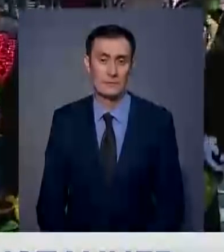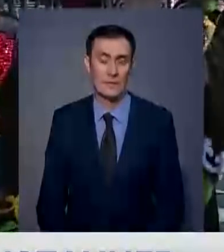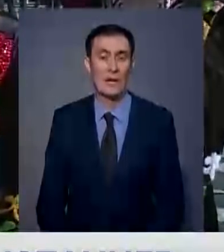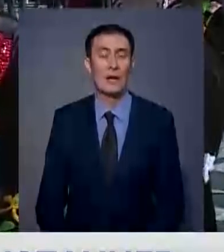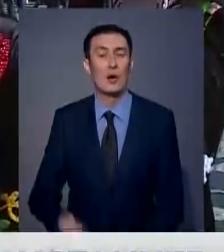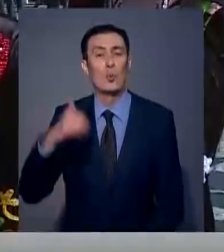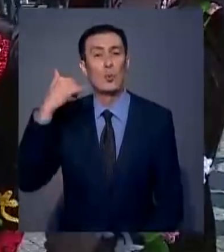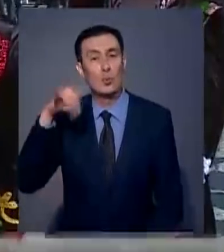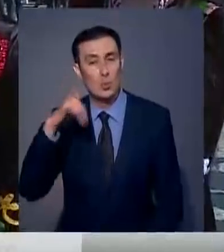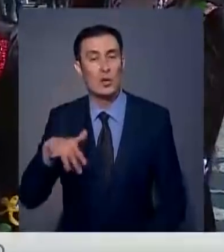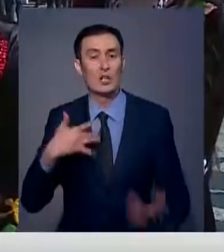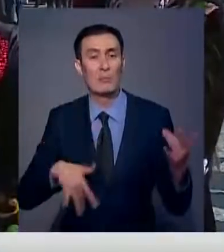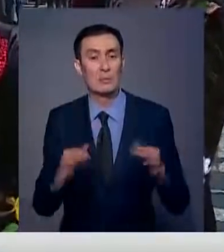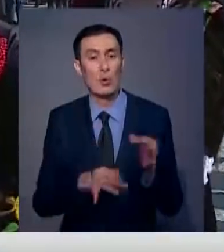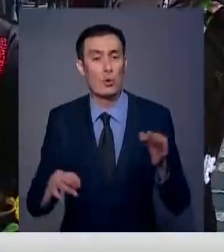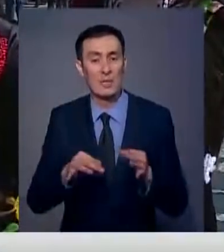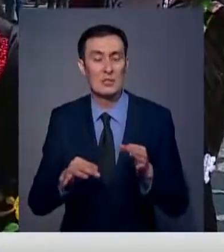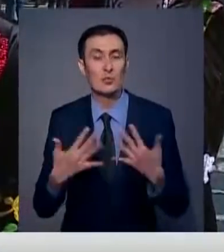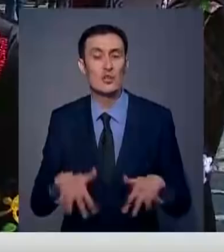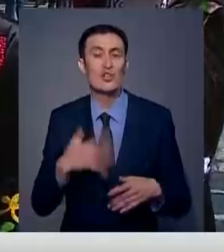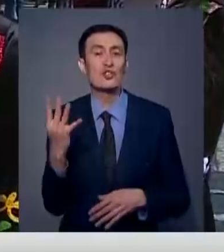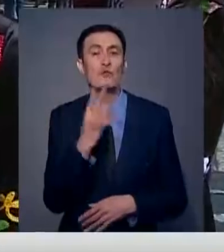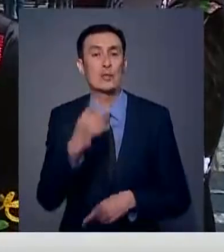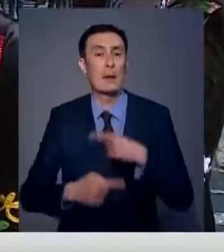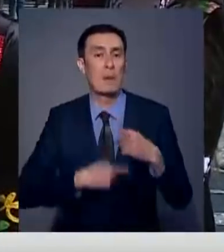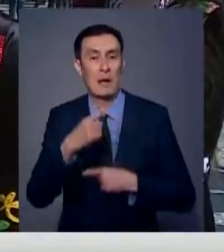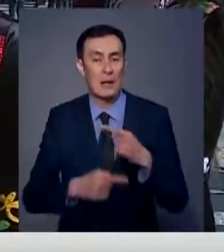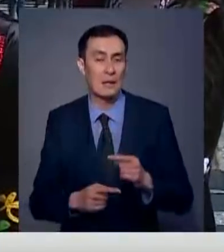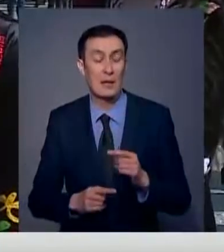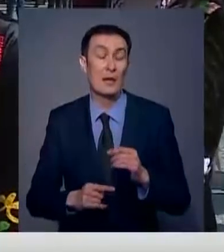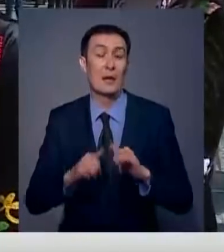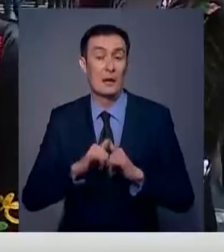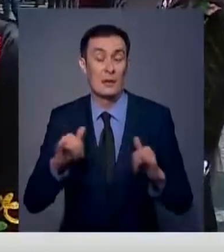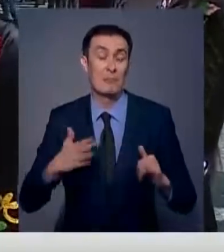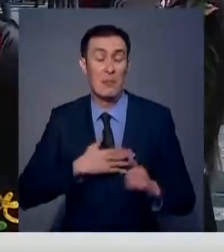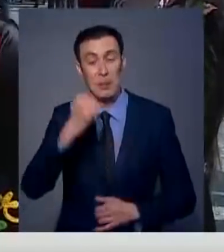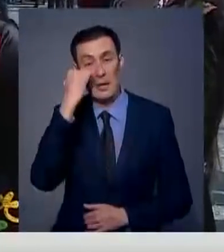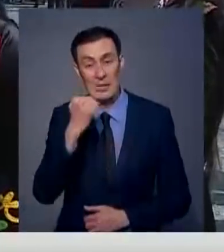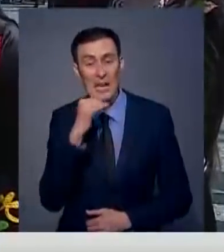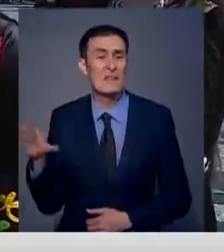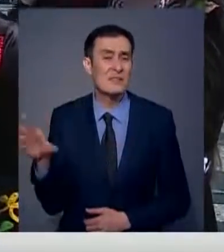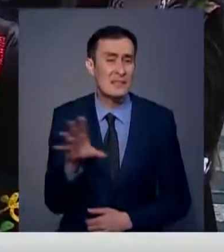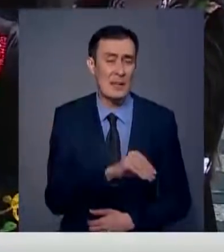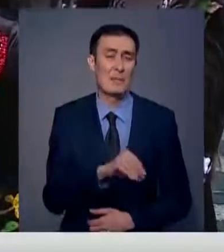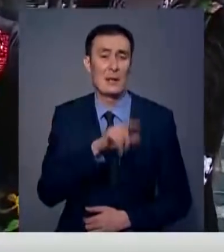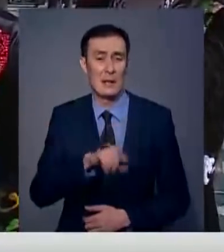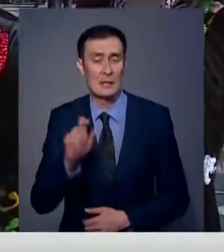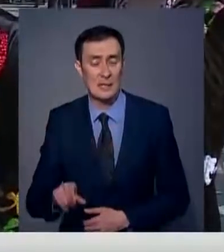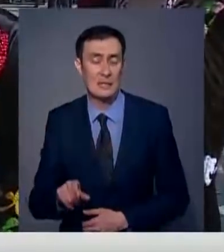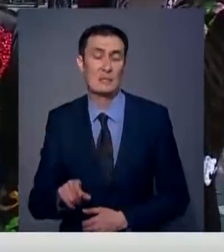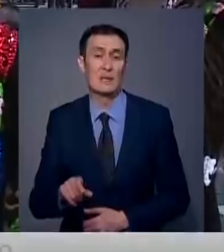Уйгуры Жамбылской области растят уже четвертое поколение. И мы благодарны всем казахстанцам